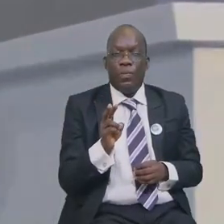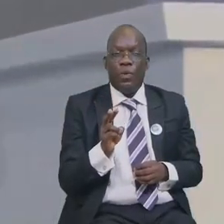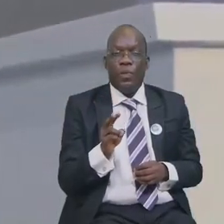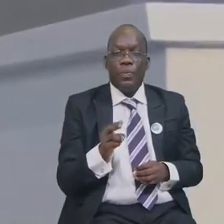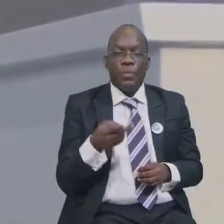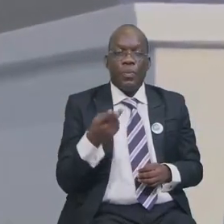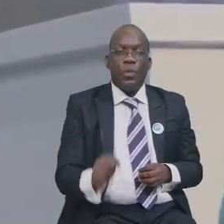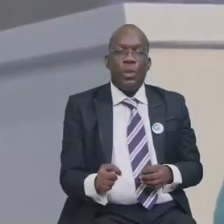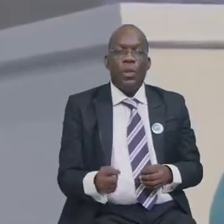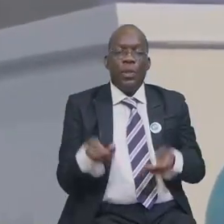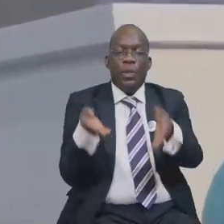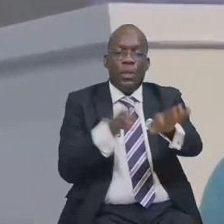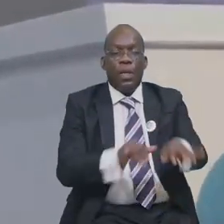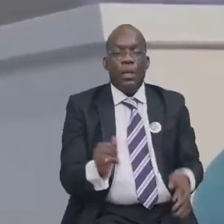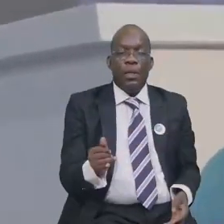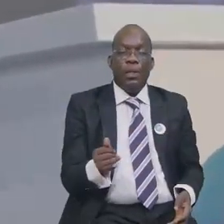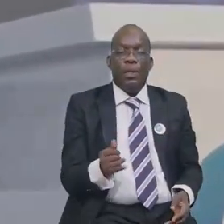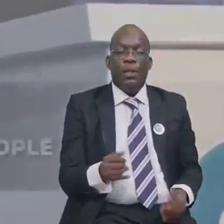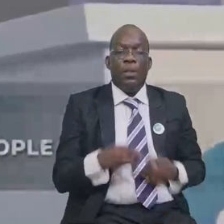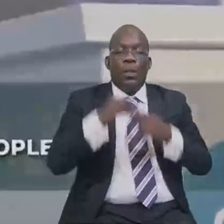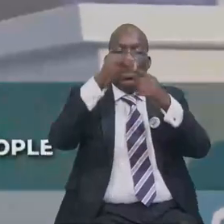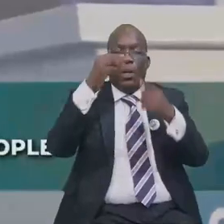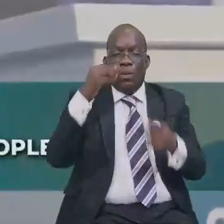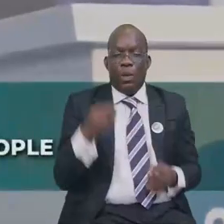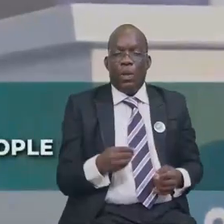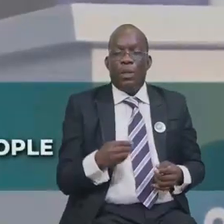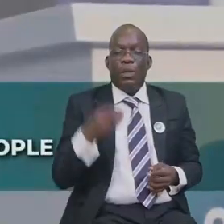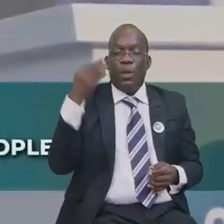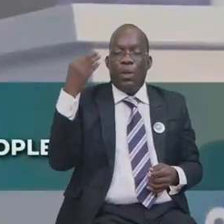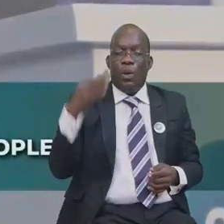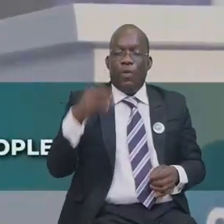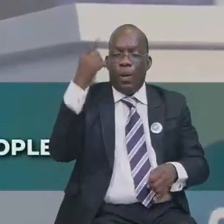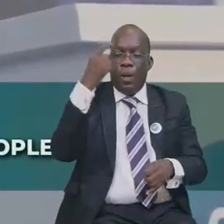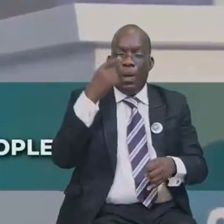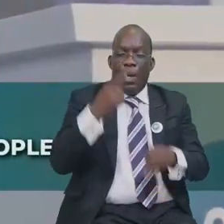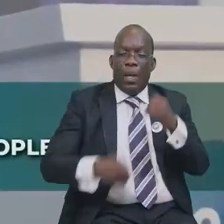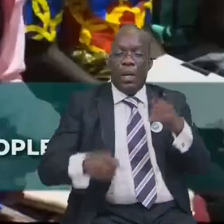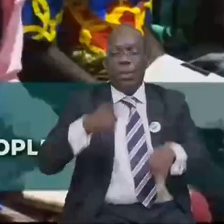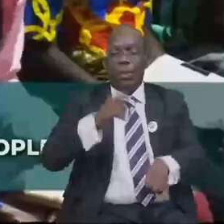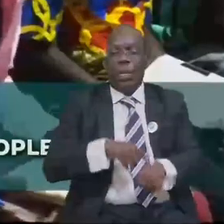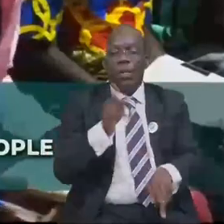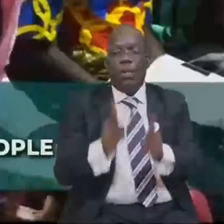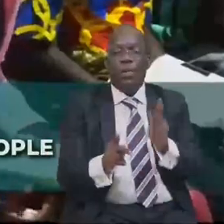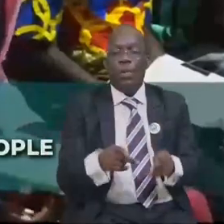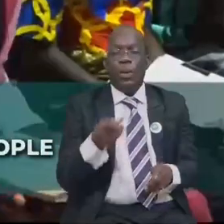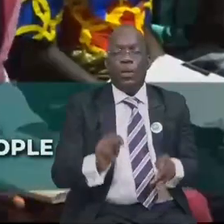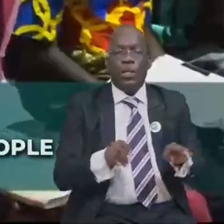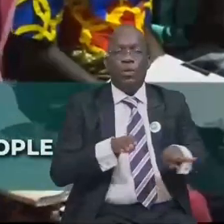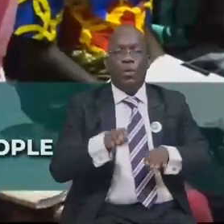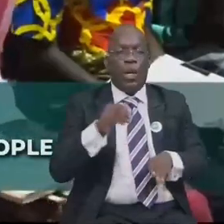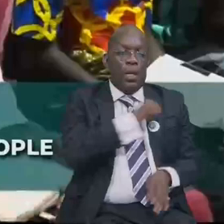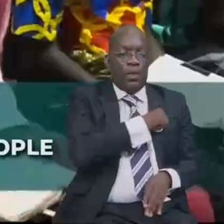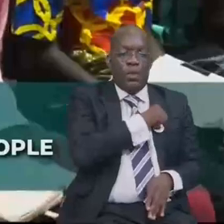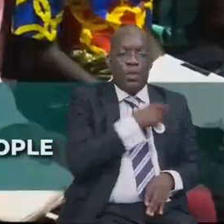les particularités mortelles des gens, des populations de la fin des temps, l'attitude, les